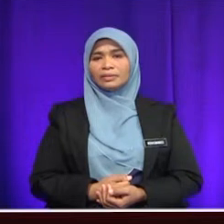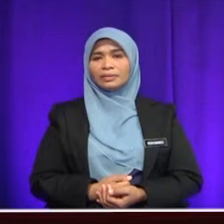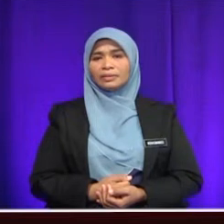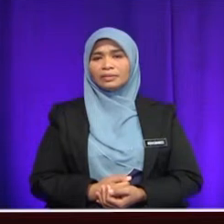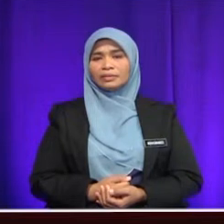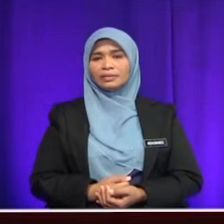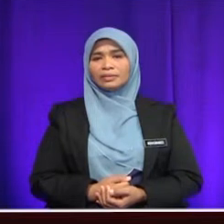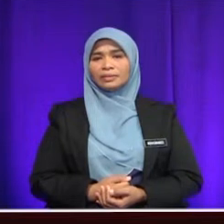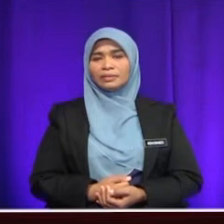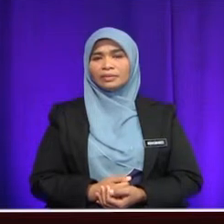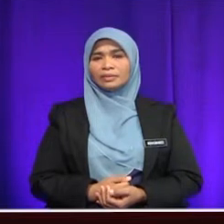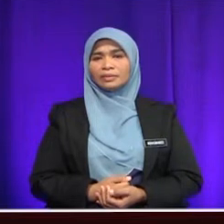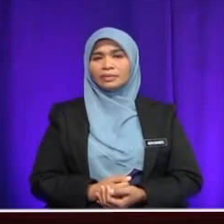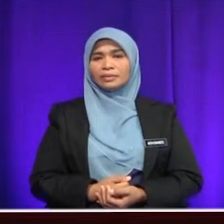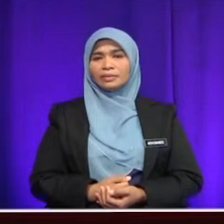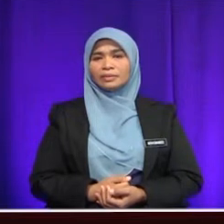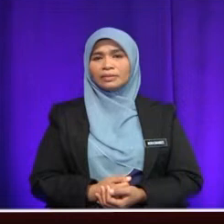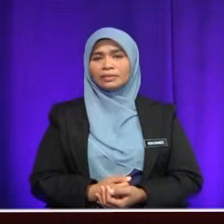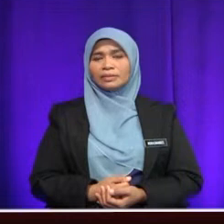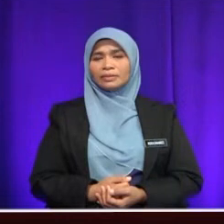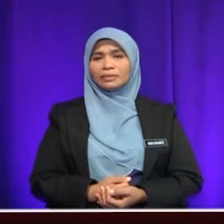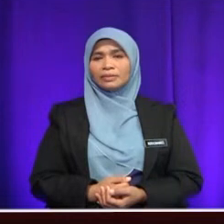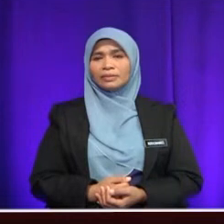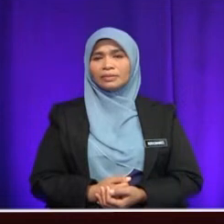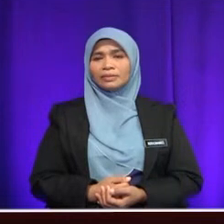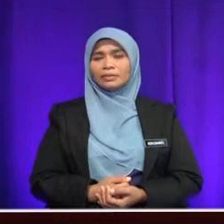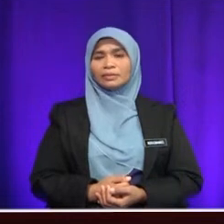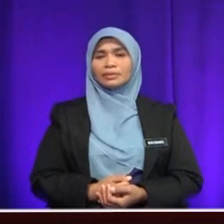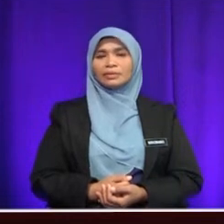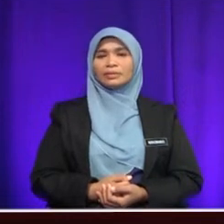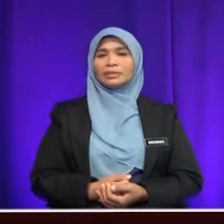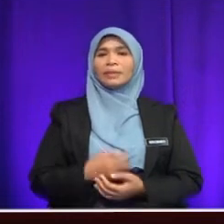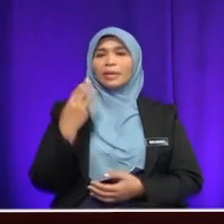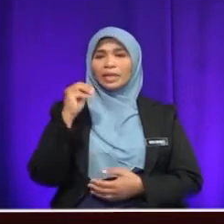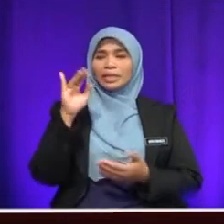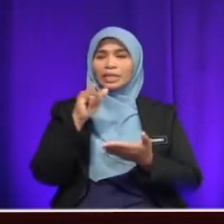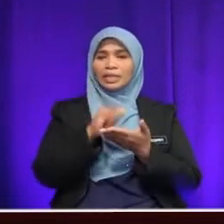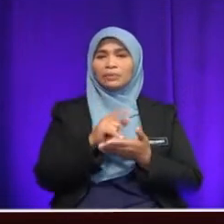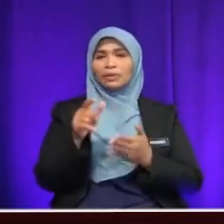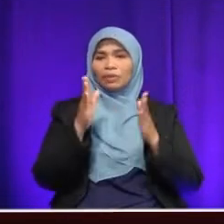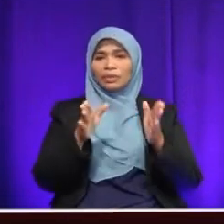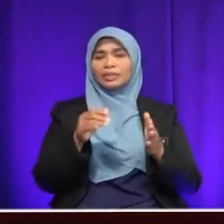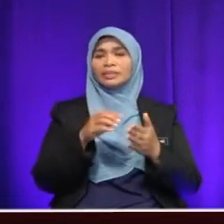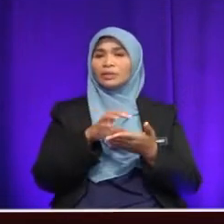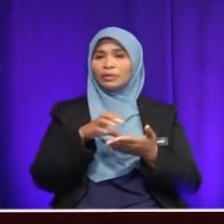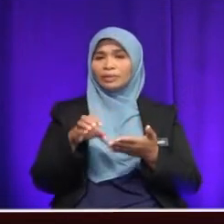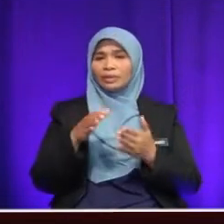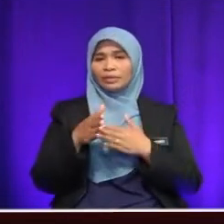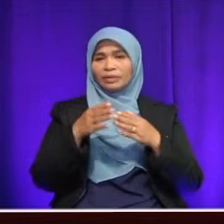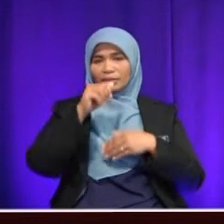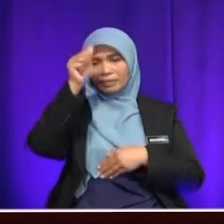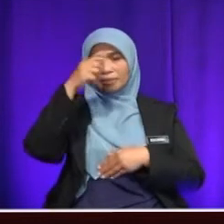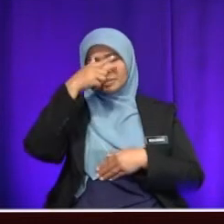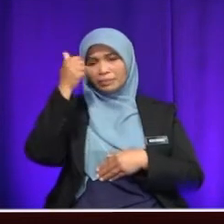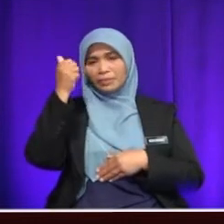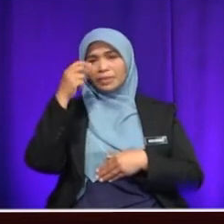Kasabu. Okey. Mereka okey. Mereka itulah orang yang dihancurkan oleh Allah disebabkan apa-apa